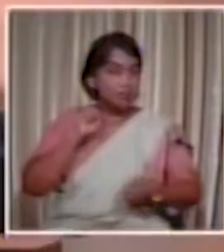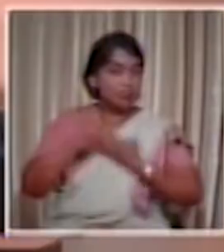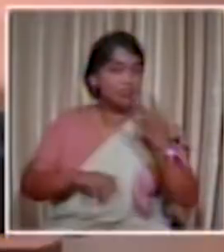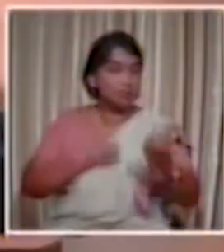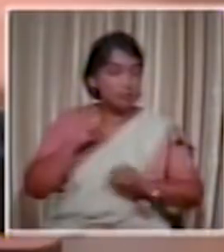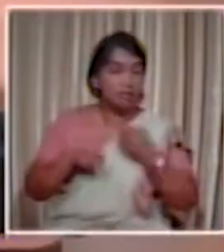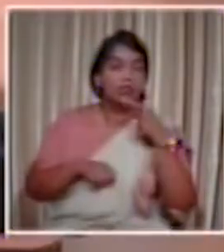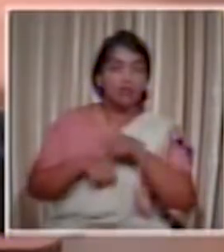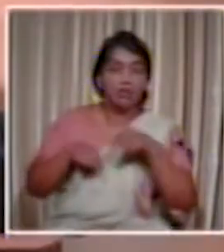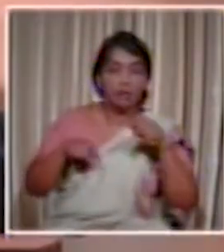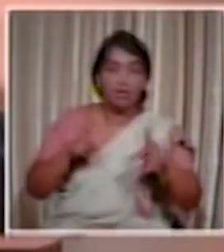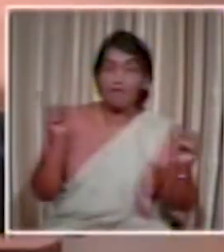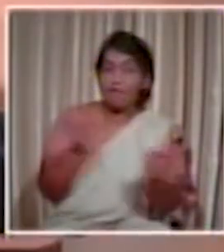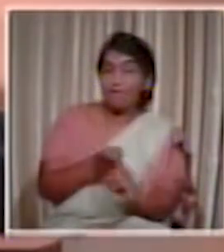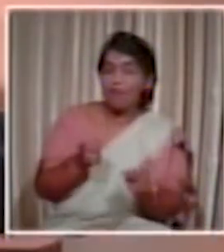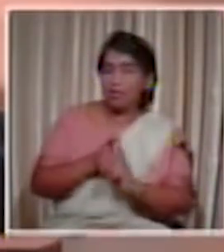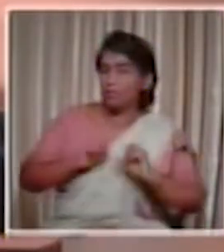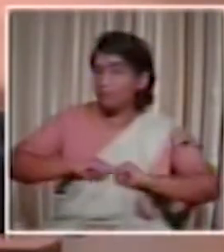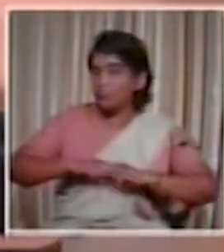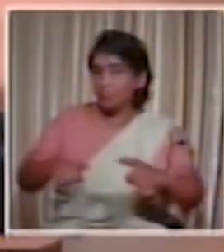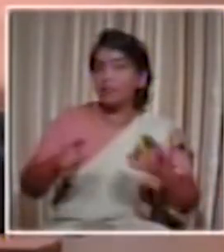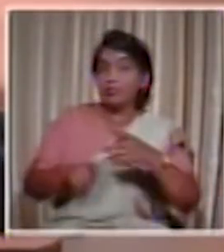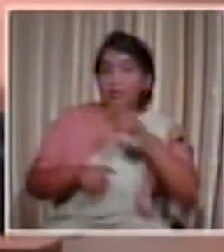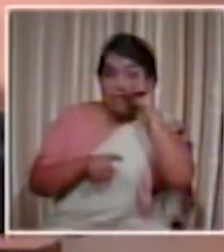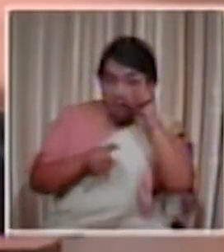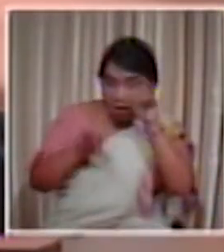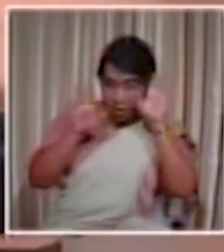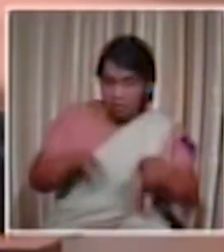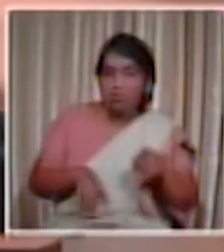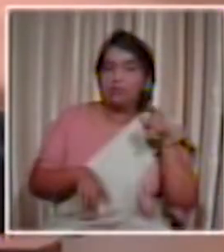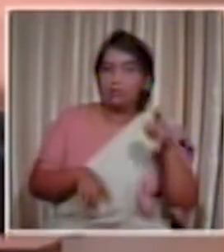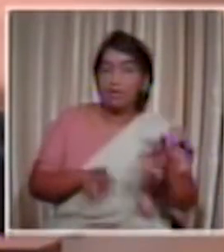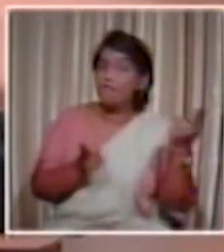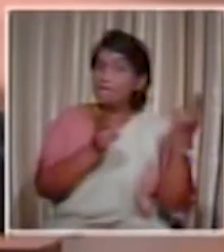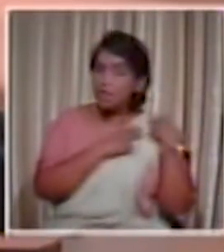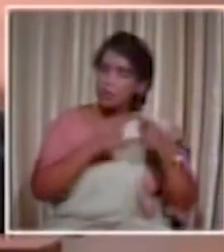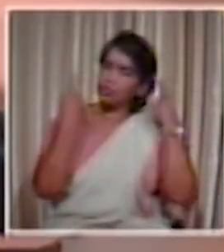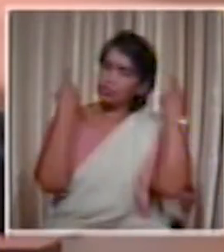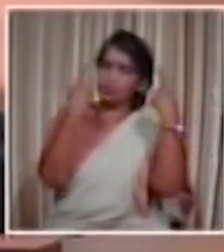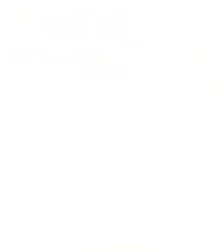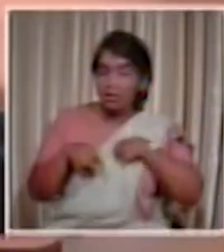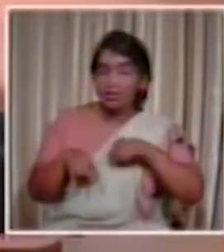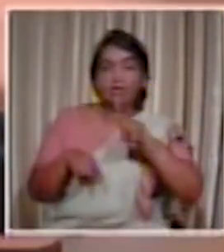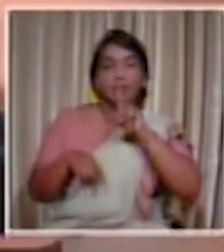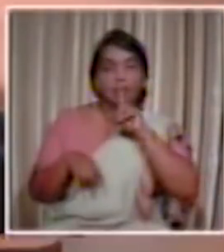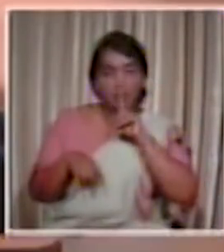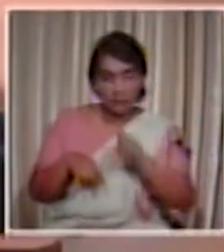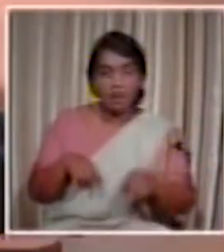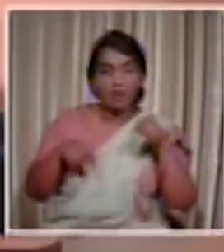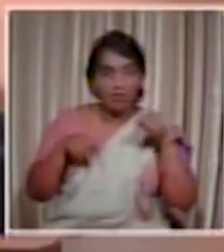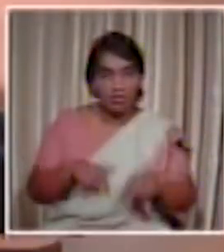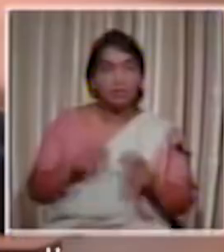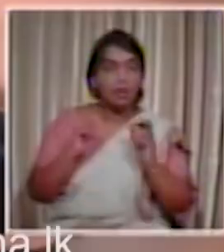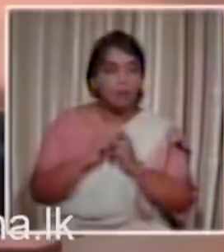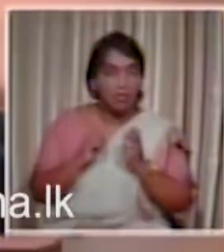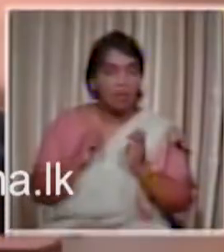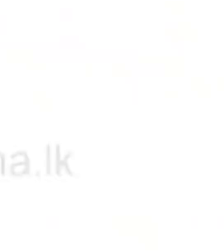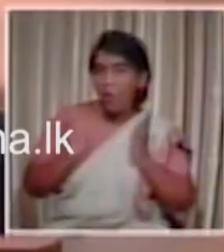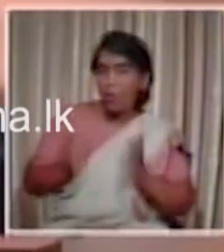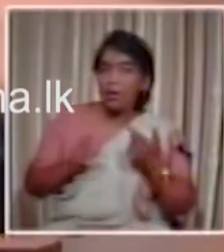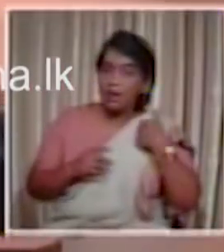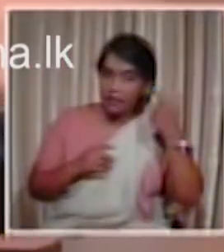ප්‍රතිචාරය ප්‍රකටත්වය කරලා යනකම් බලාගෙන ඉන්නව නම් ඒකේ වගකීමක් තමුන්නාතර බාර ගන්න මේ තත්වය ගැන බැර අරුම